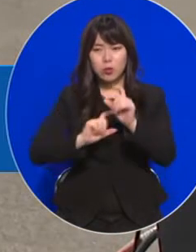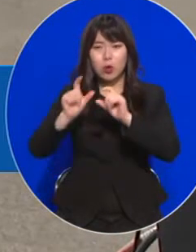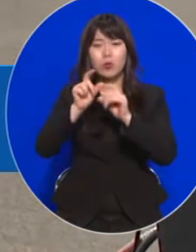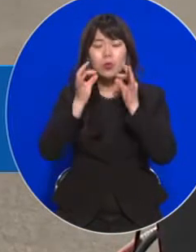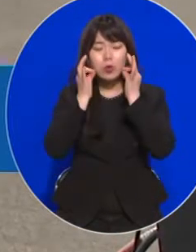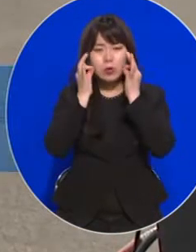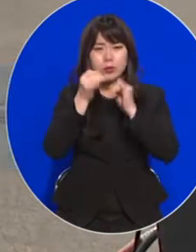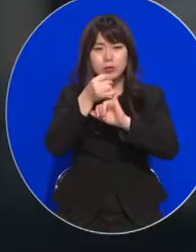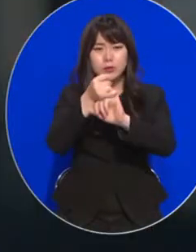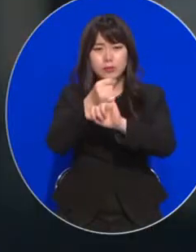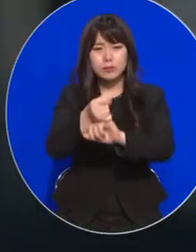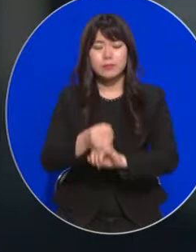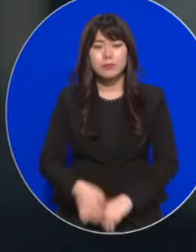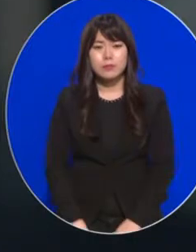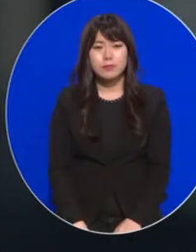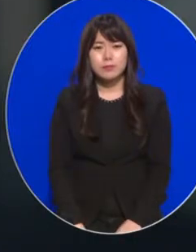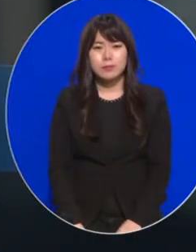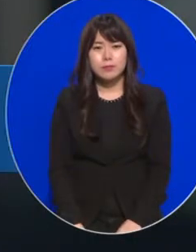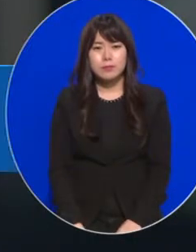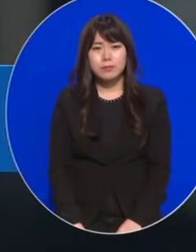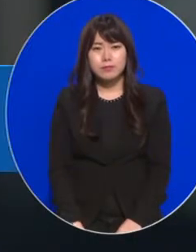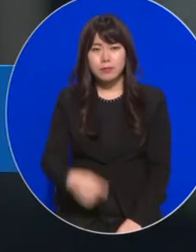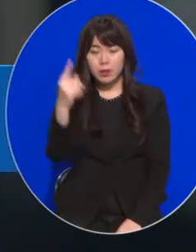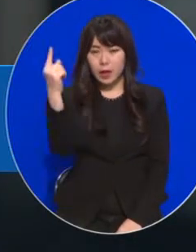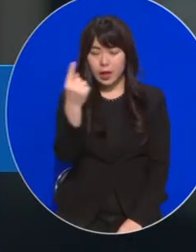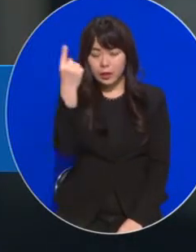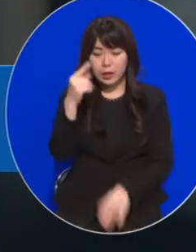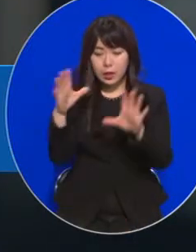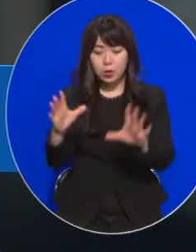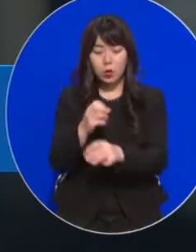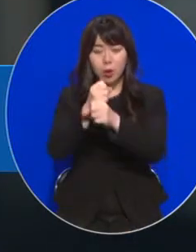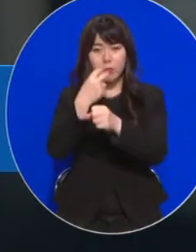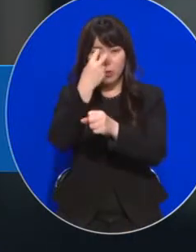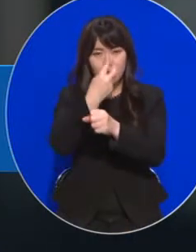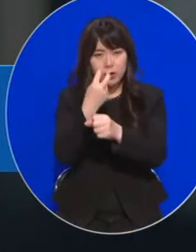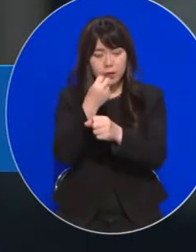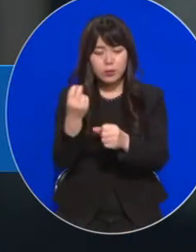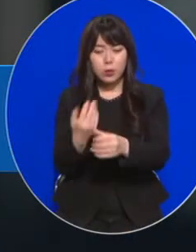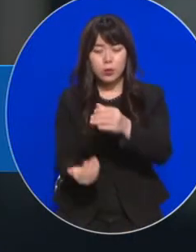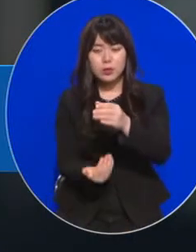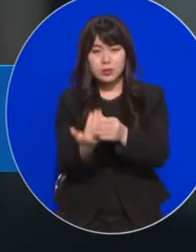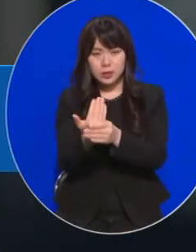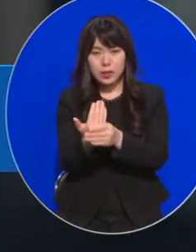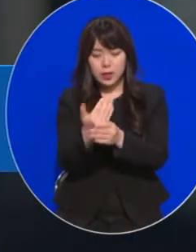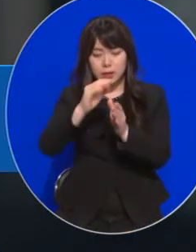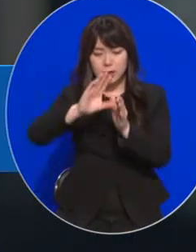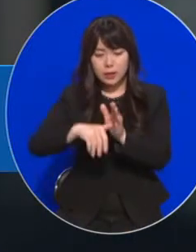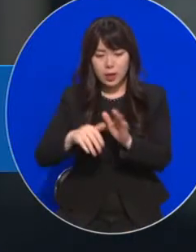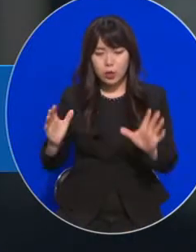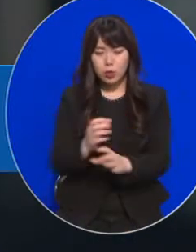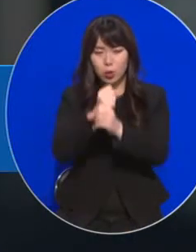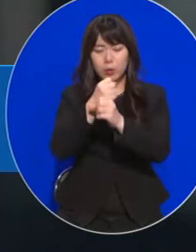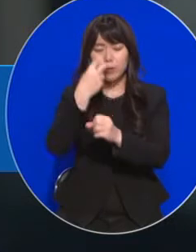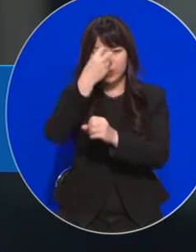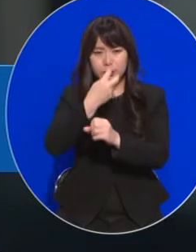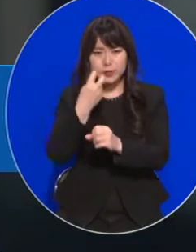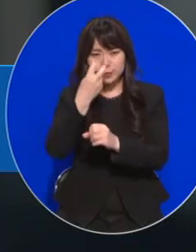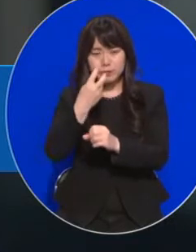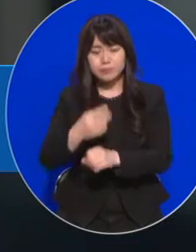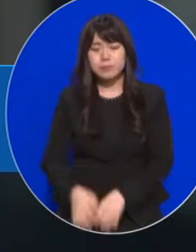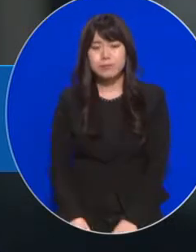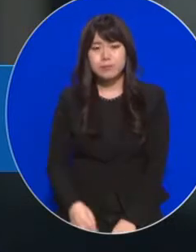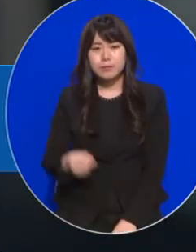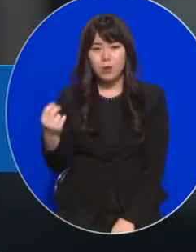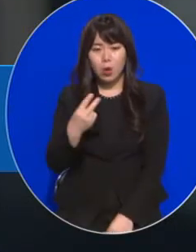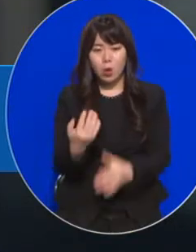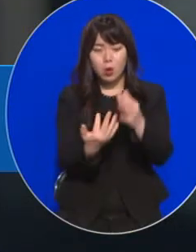다하겠다고 밝혔습니다. 소방 헬기 통합 관리를 비롯해 재난 통합 대응 체계를 구축하고 화재 진압이